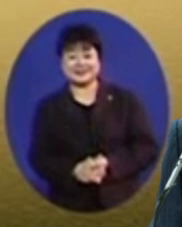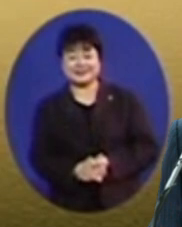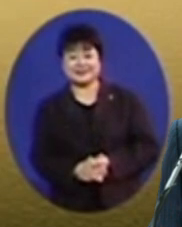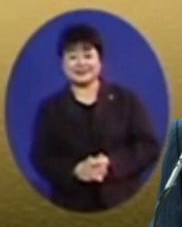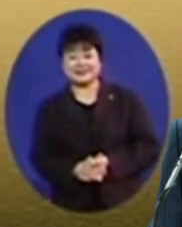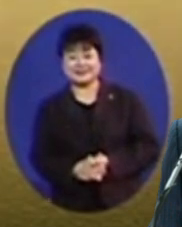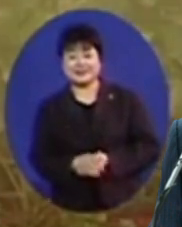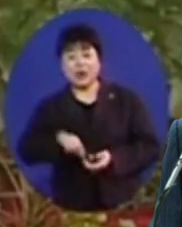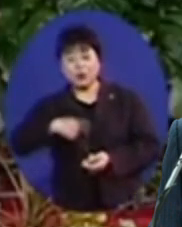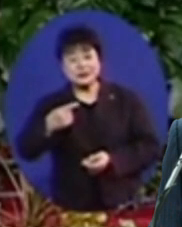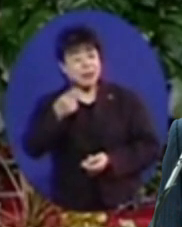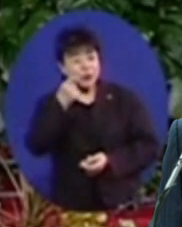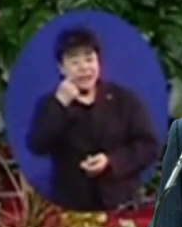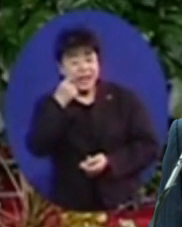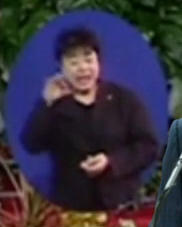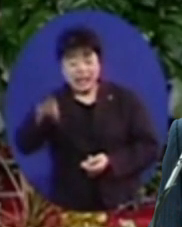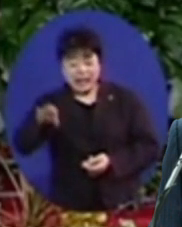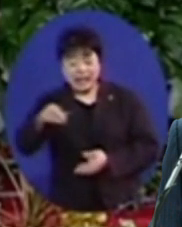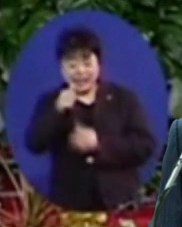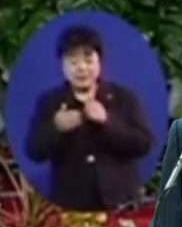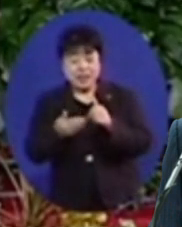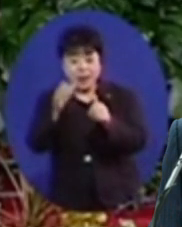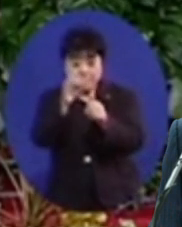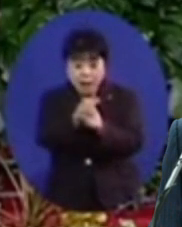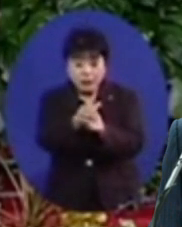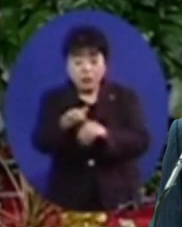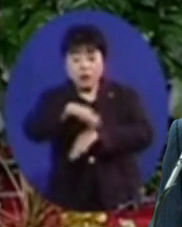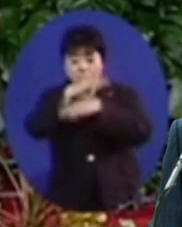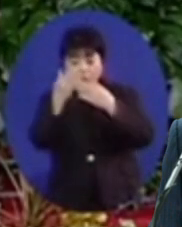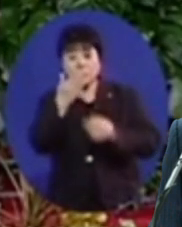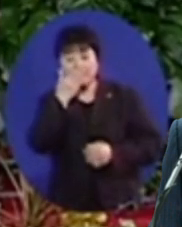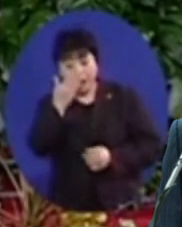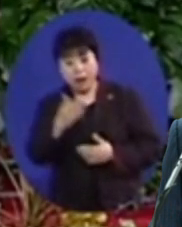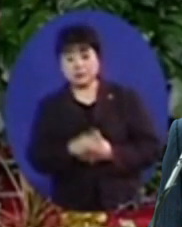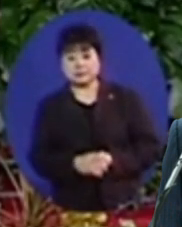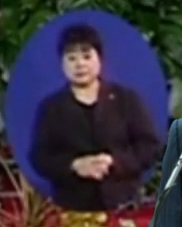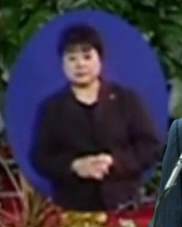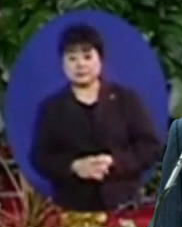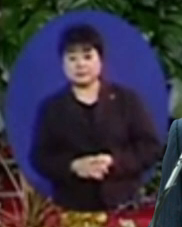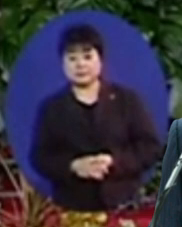내 혼자는 아무것도 아니지만 하나님께 맡겨놓으면 보통 사람 아닙니다.